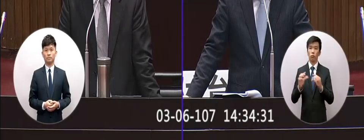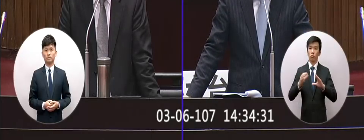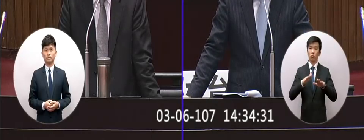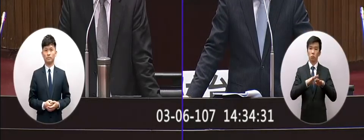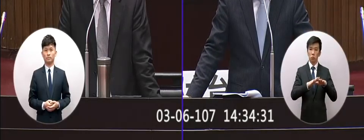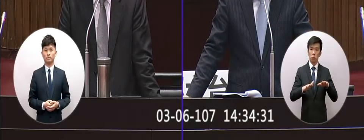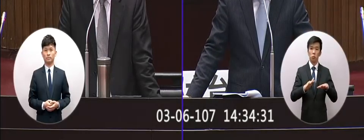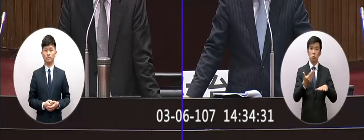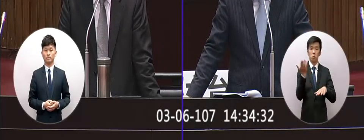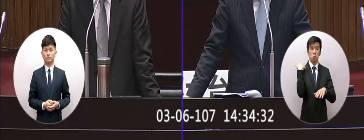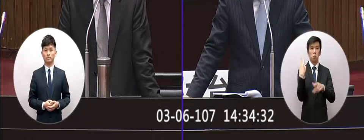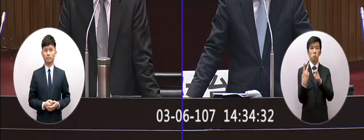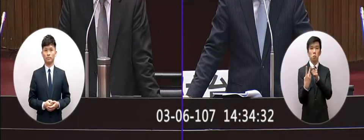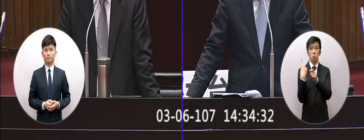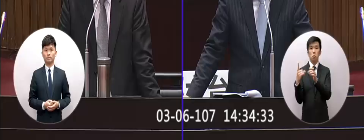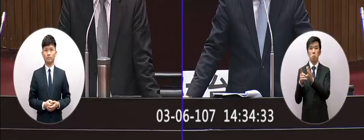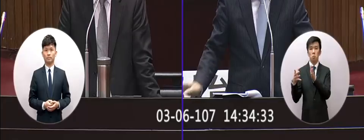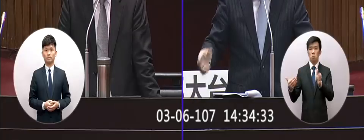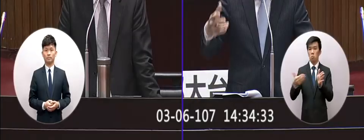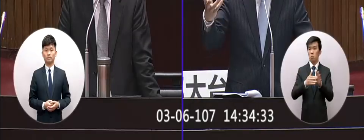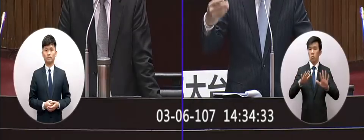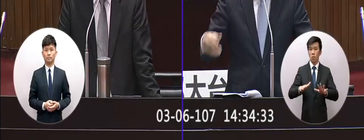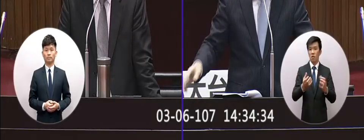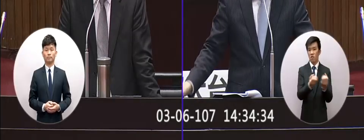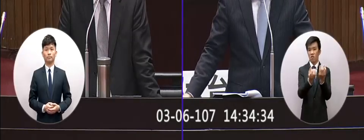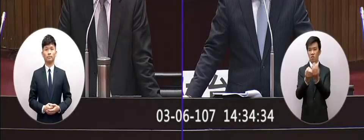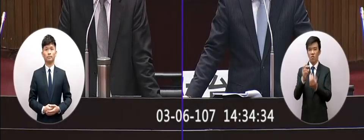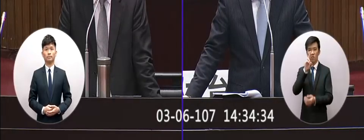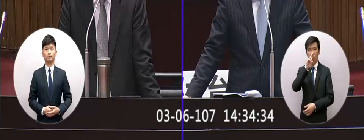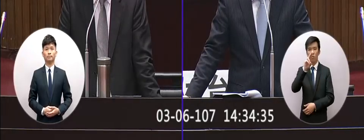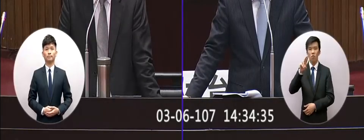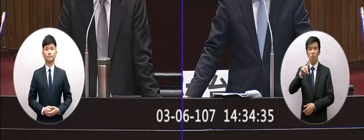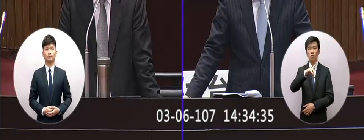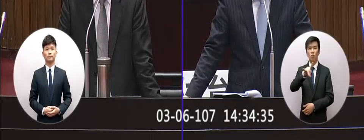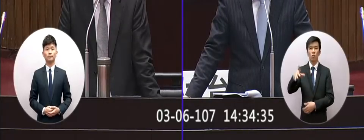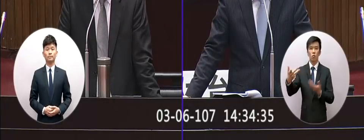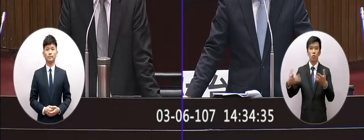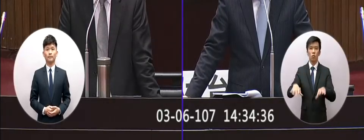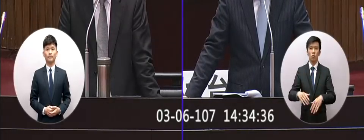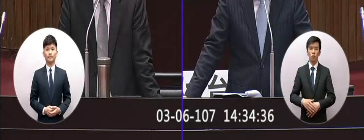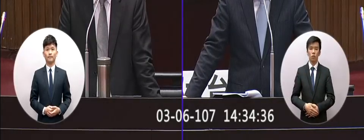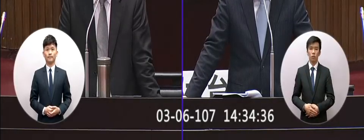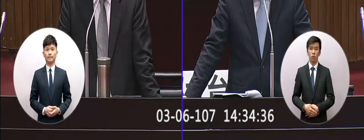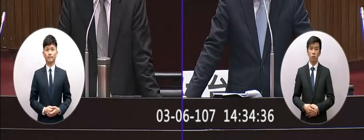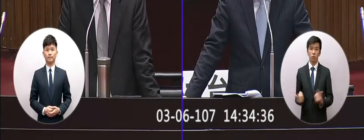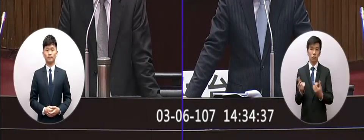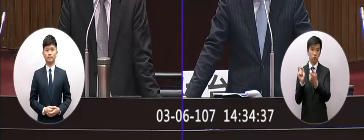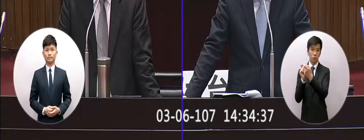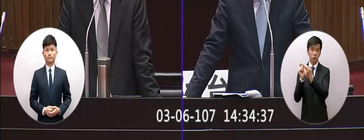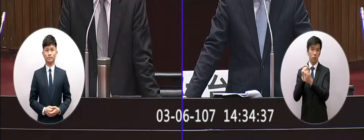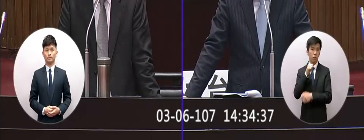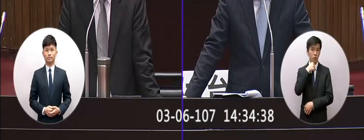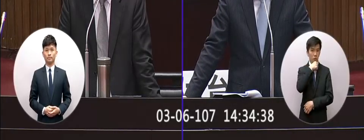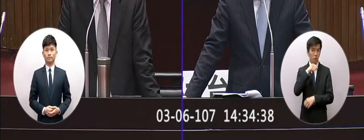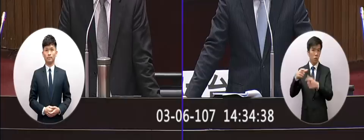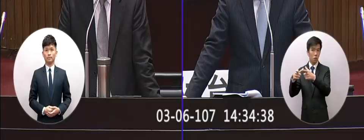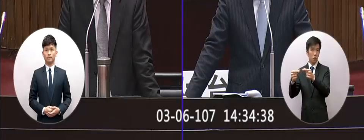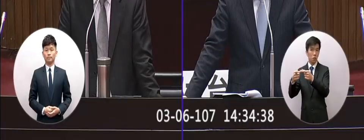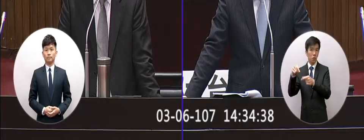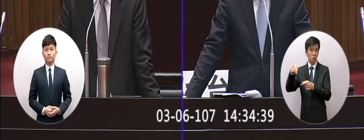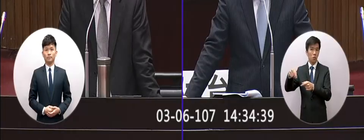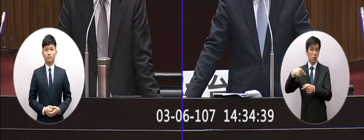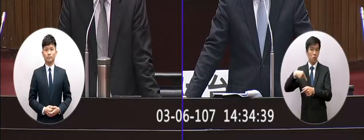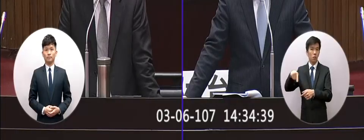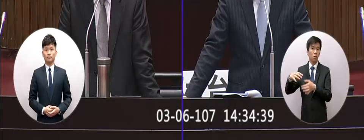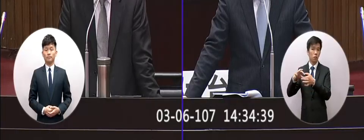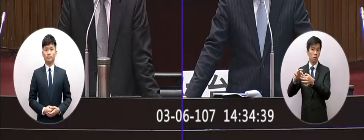荒腔走板的事很多哎，这两天其实你看这个台日的事情也一样嘛，虽然外交